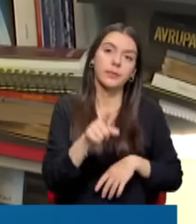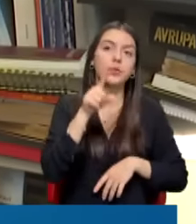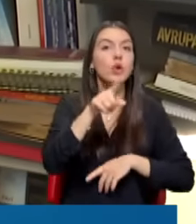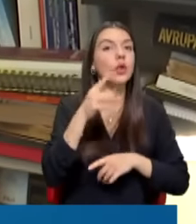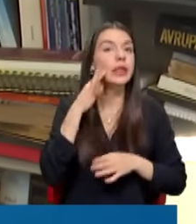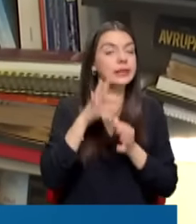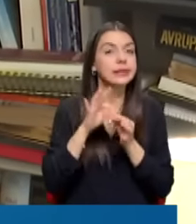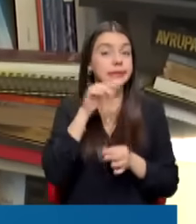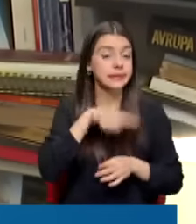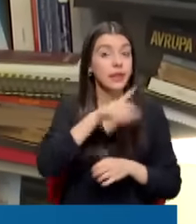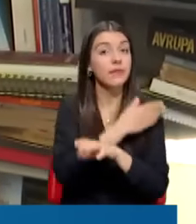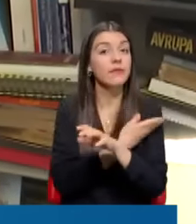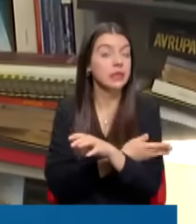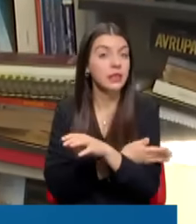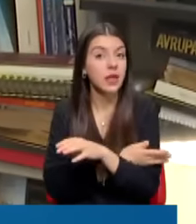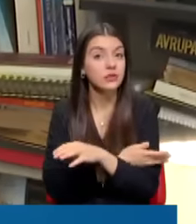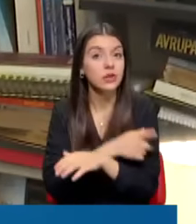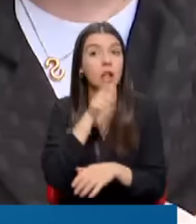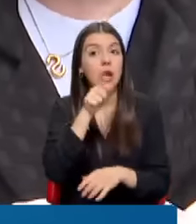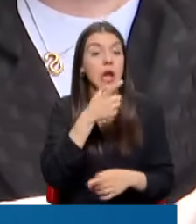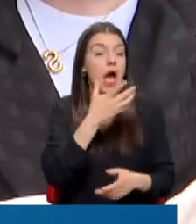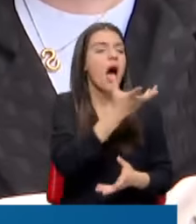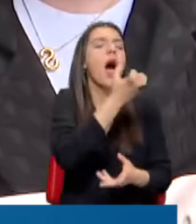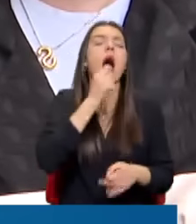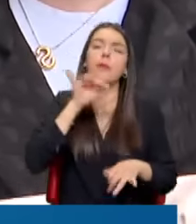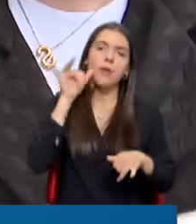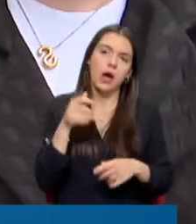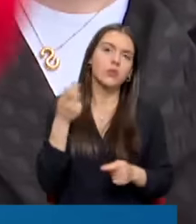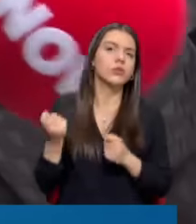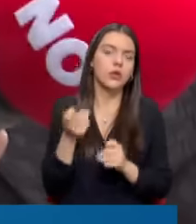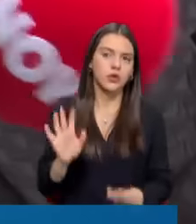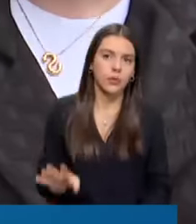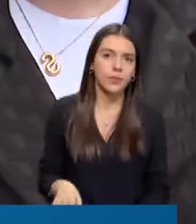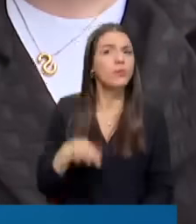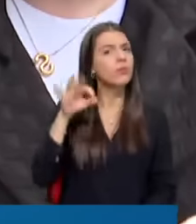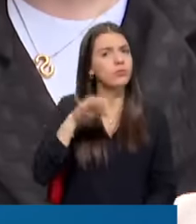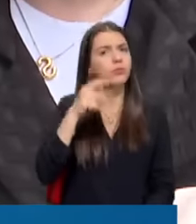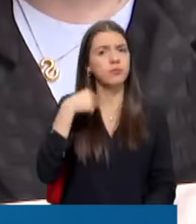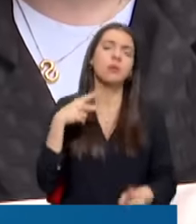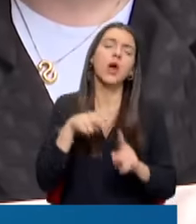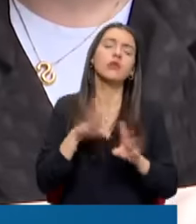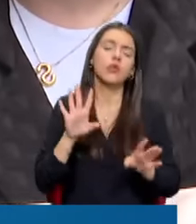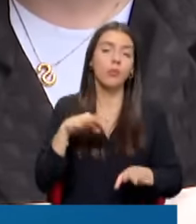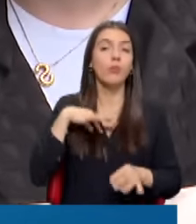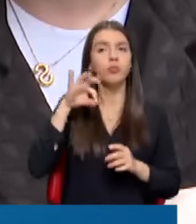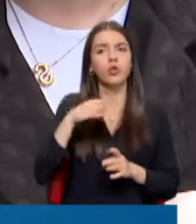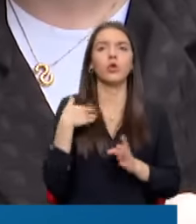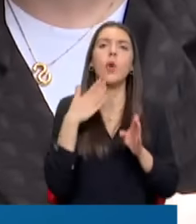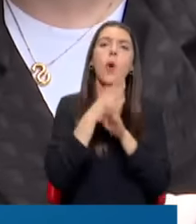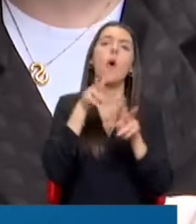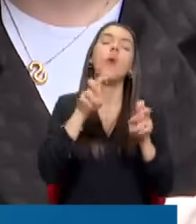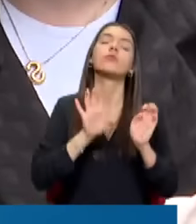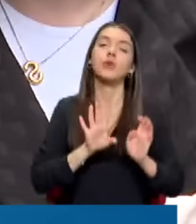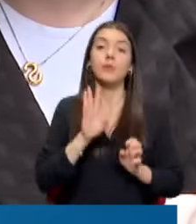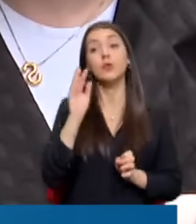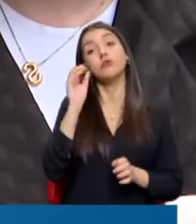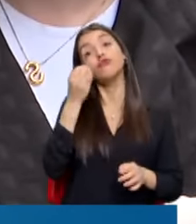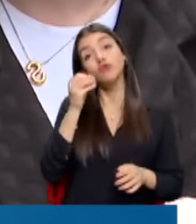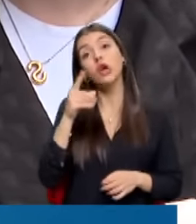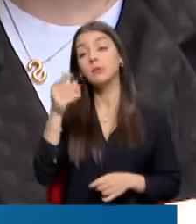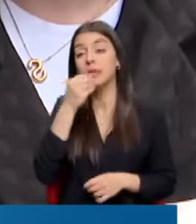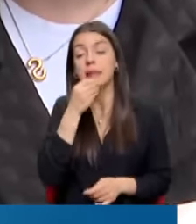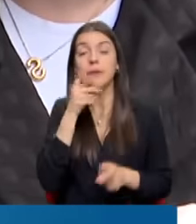satın almama hakkını kullanıyorlar. Katılacağız. Bir yere gidip oturmayacağız. Yani çocuk eğer yemek